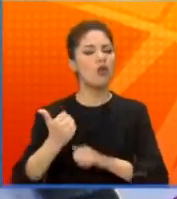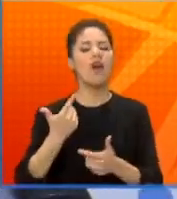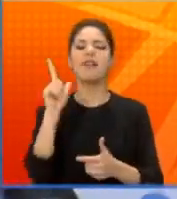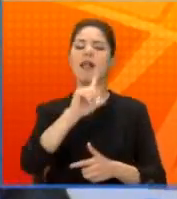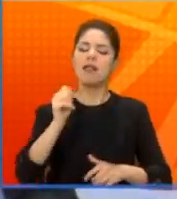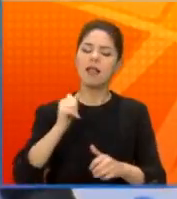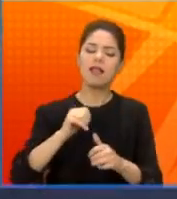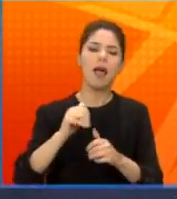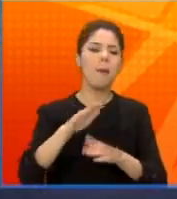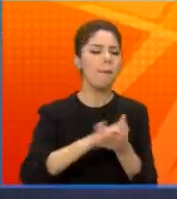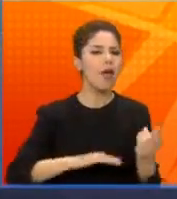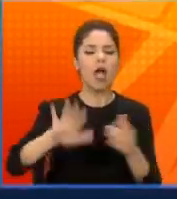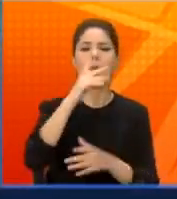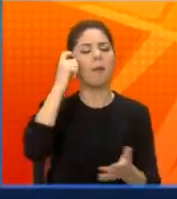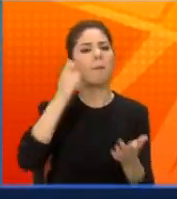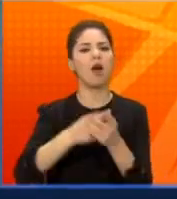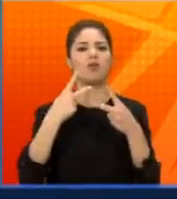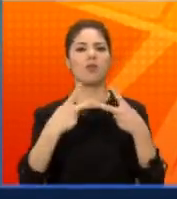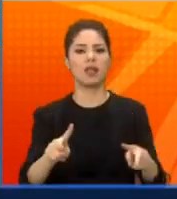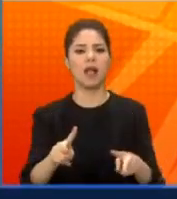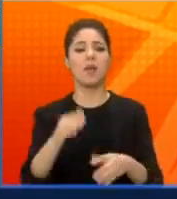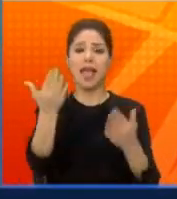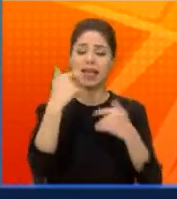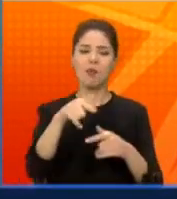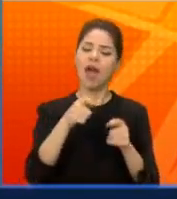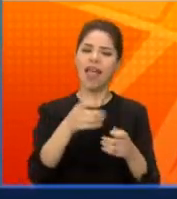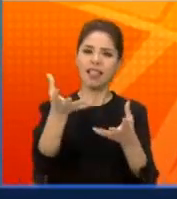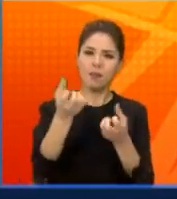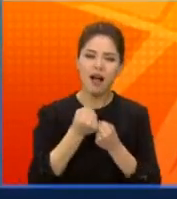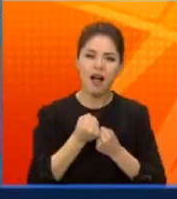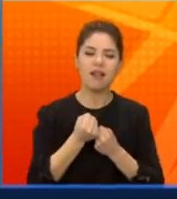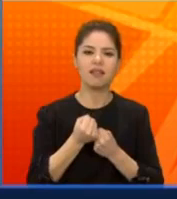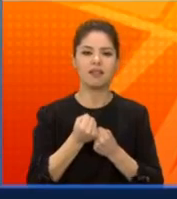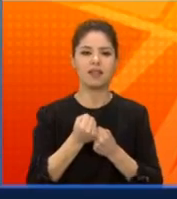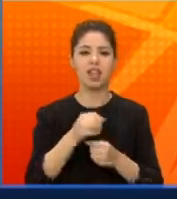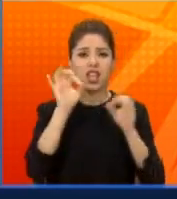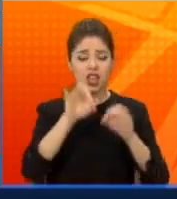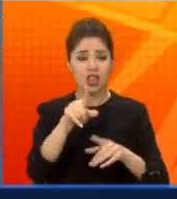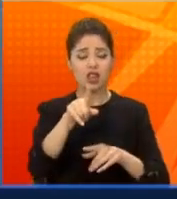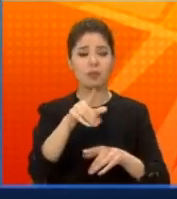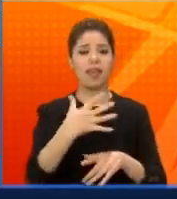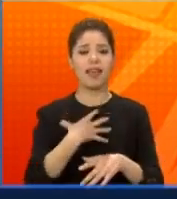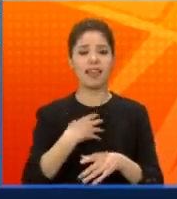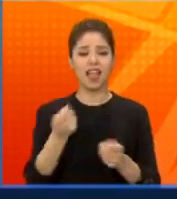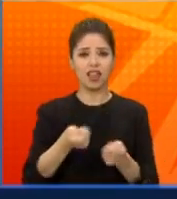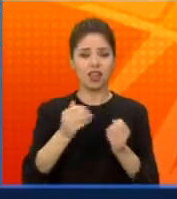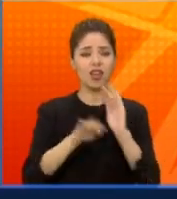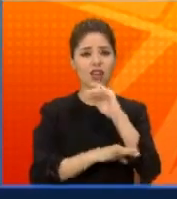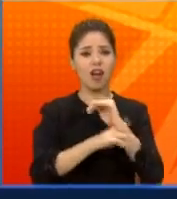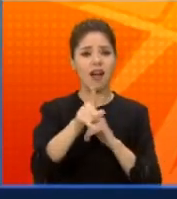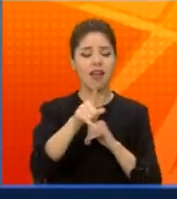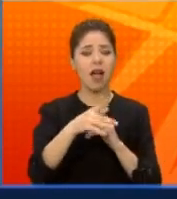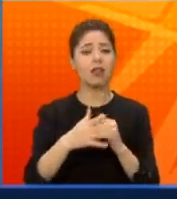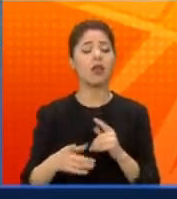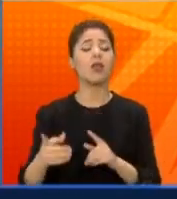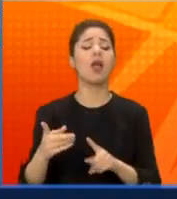dileyen herkes başvuru yapabilecek. Gelin bu eğitimleri alın. Şimdiden kariyer basamaklarınızda sizlere çok